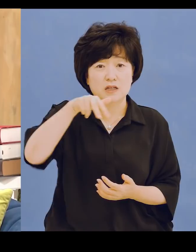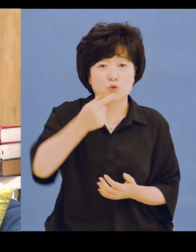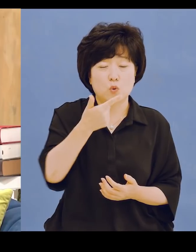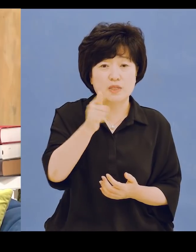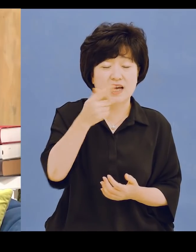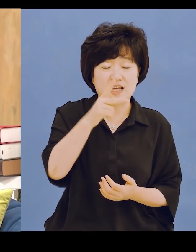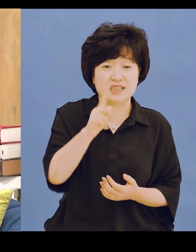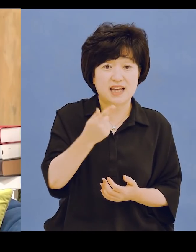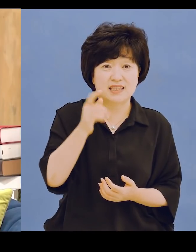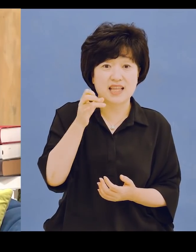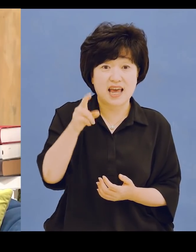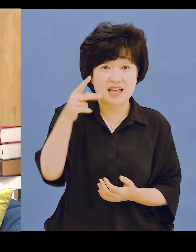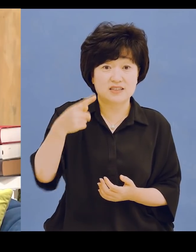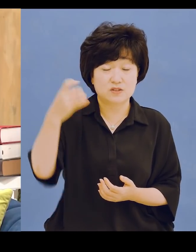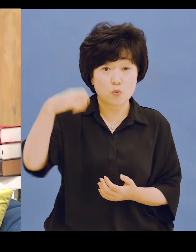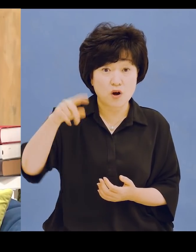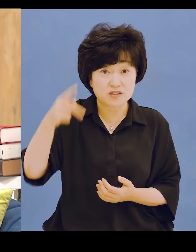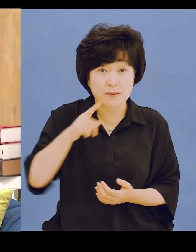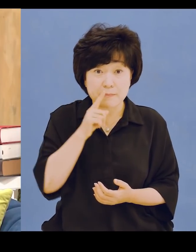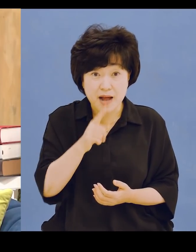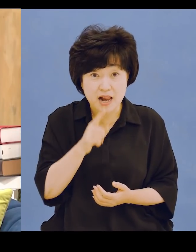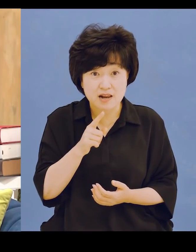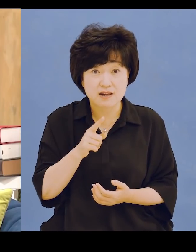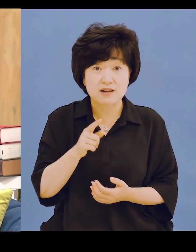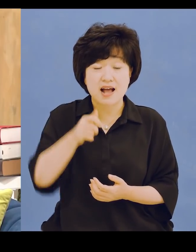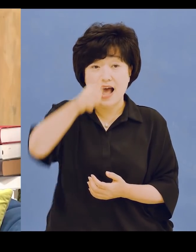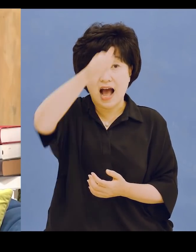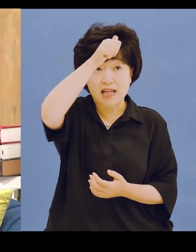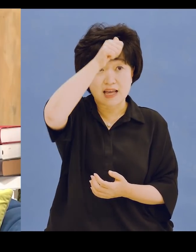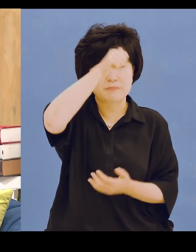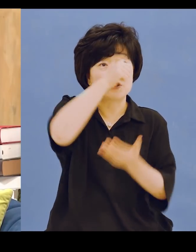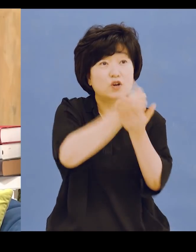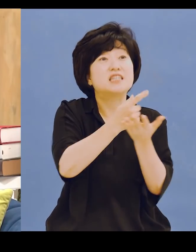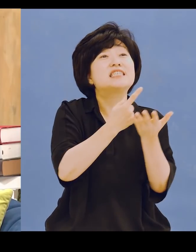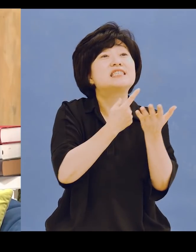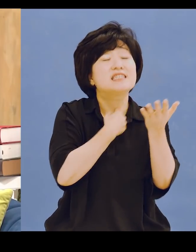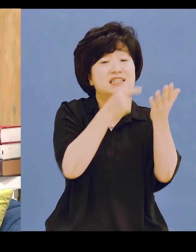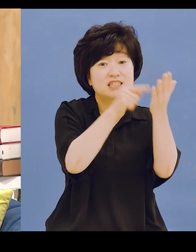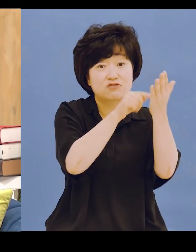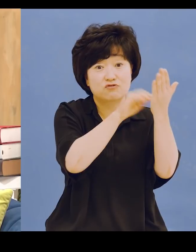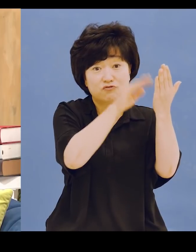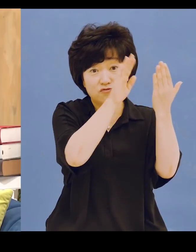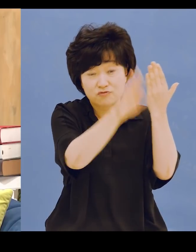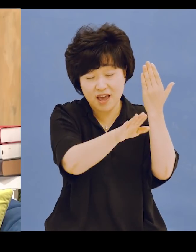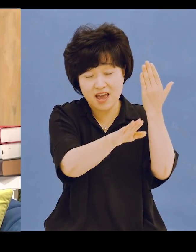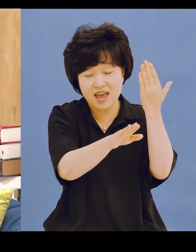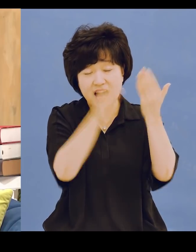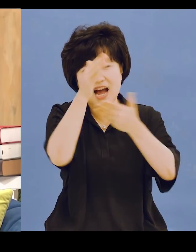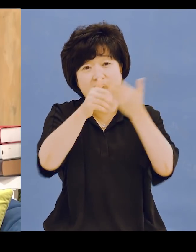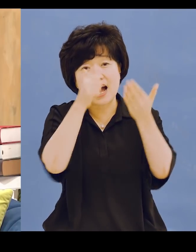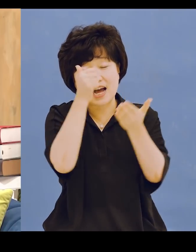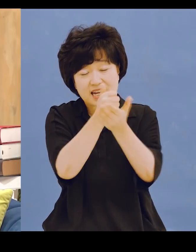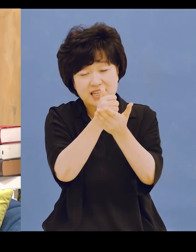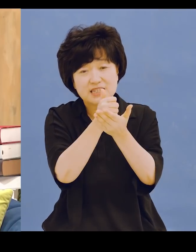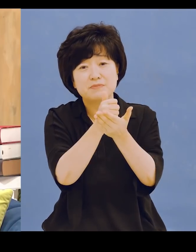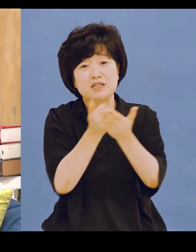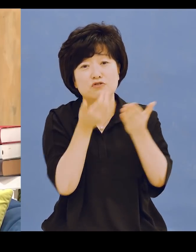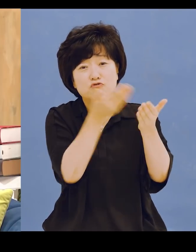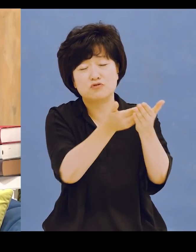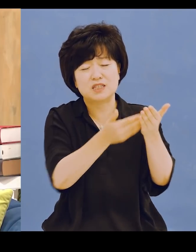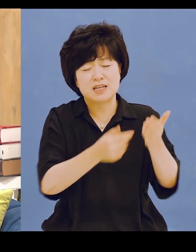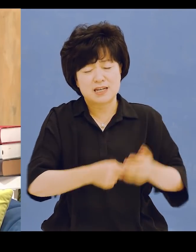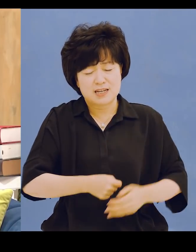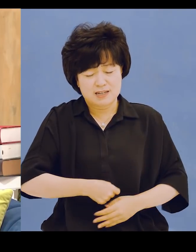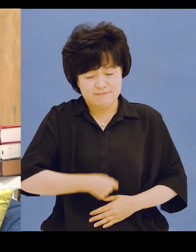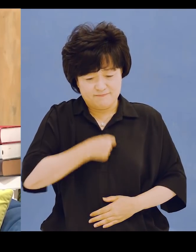하죠. 아담이 죄를 짓는 순간 인간에게 하나님께서 주신 놀라운 축복 중에 그 홀리